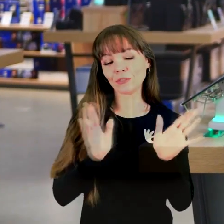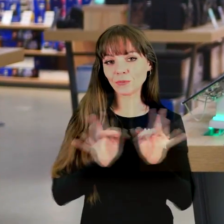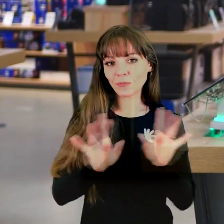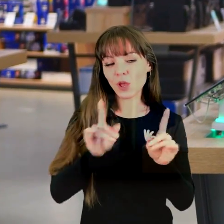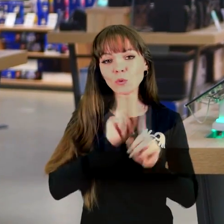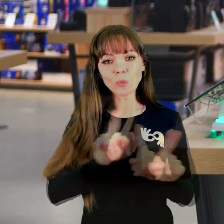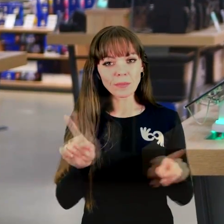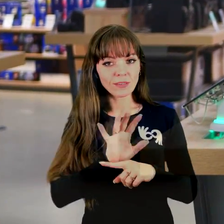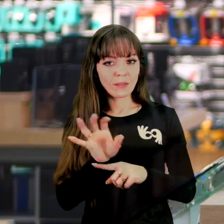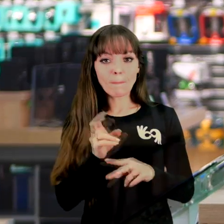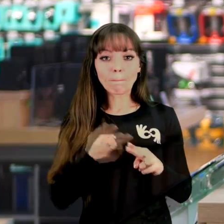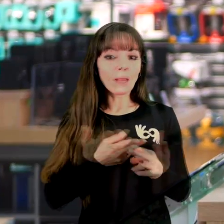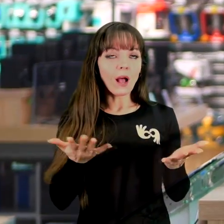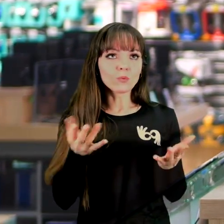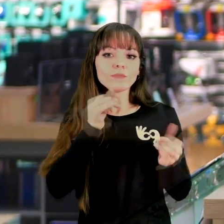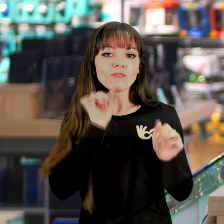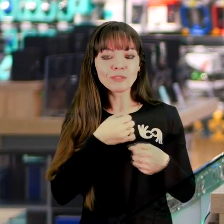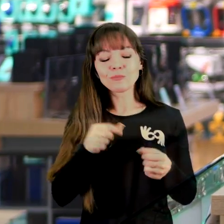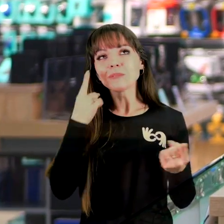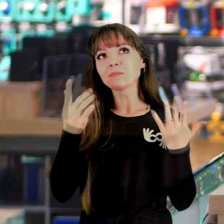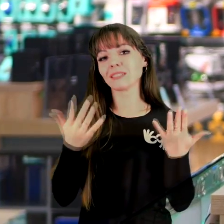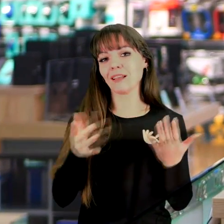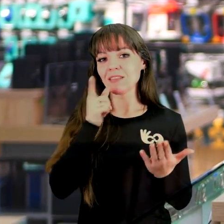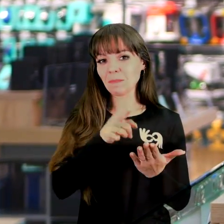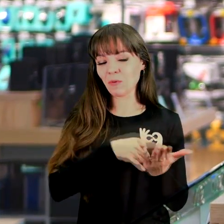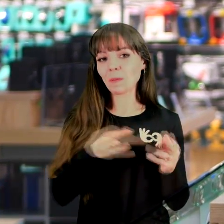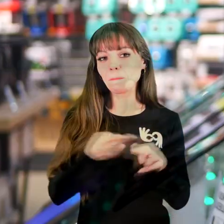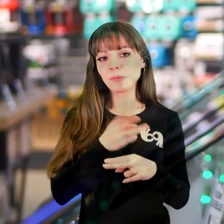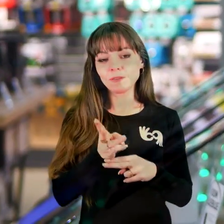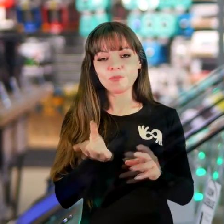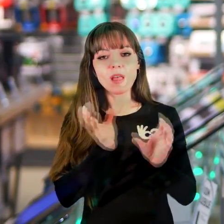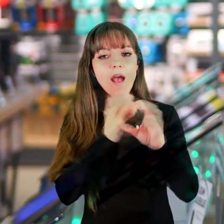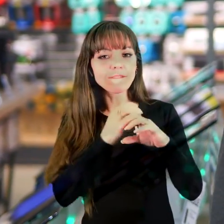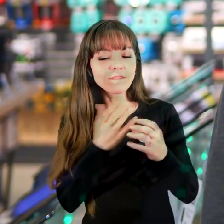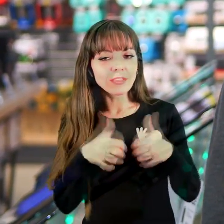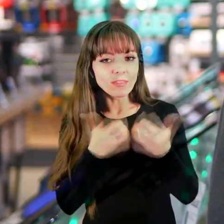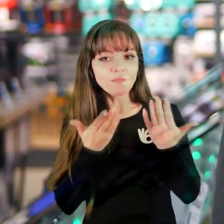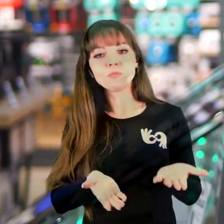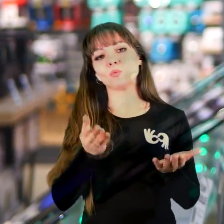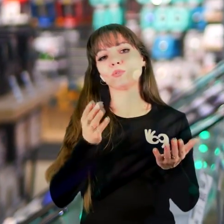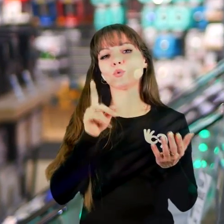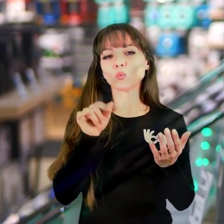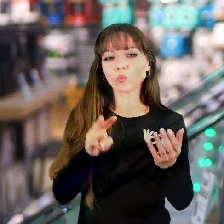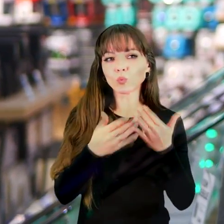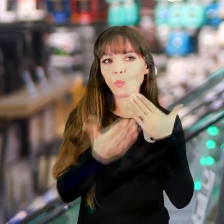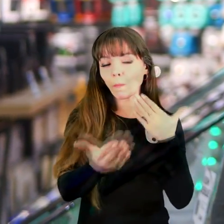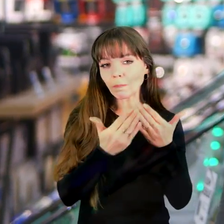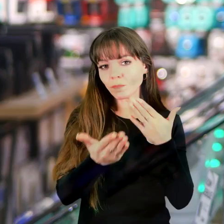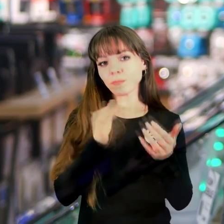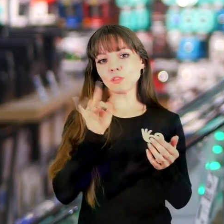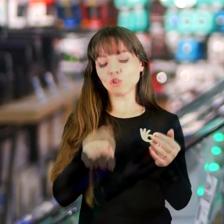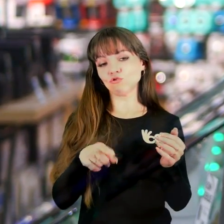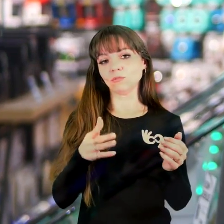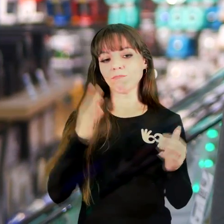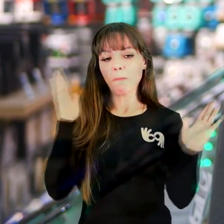интересных особенностях работы камеры, без которых невозможно представить современный камерафон. Автофокусе, оптической стабилизации, зуме и,